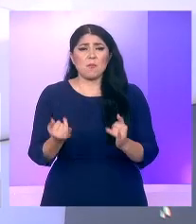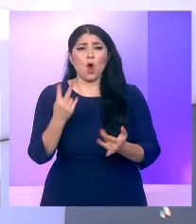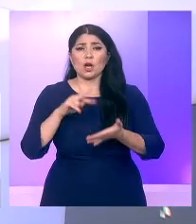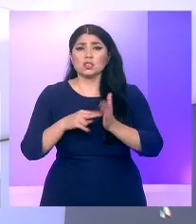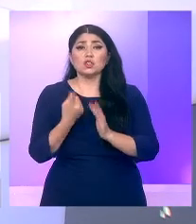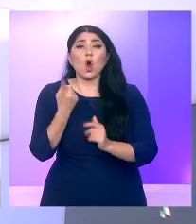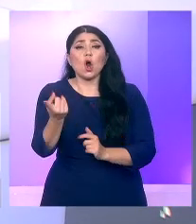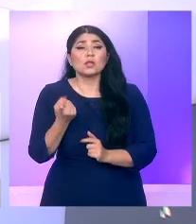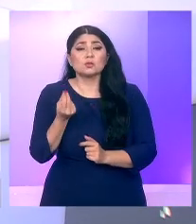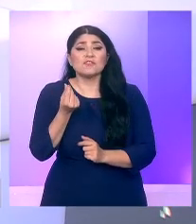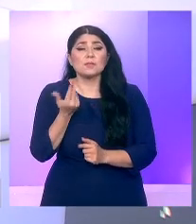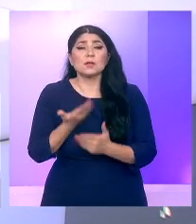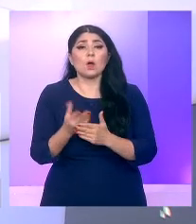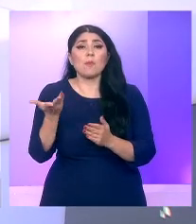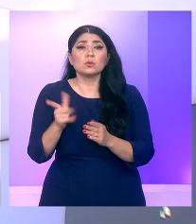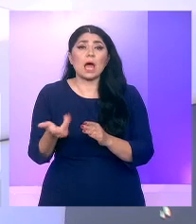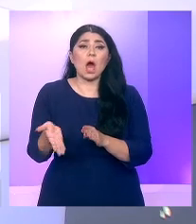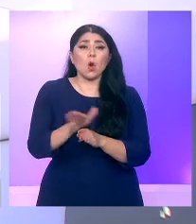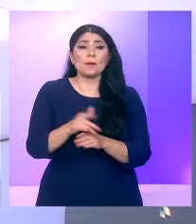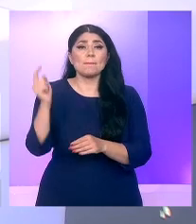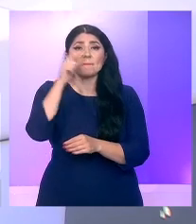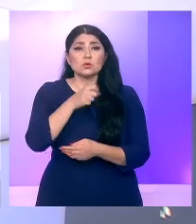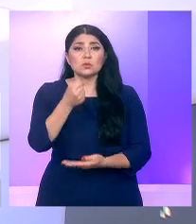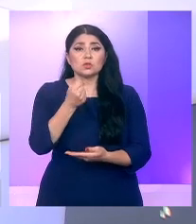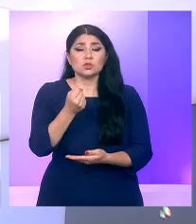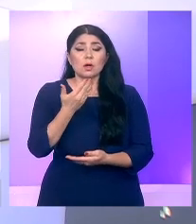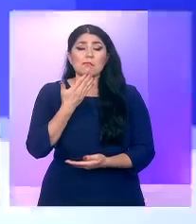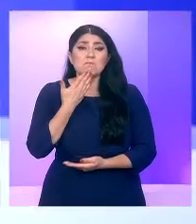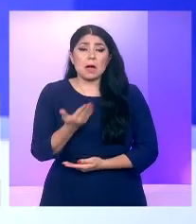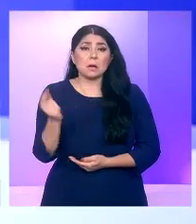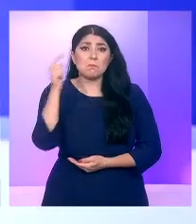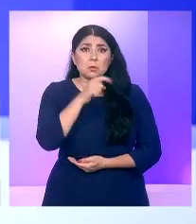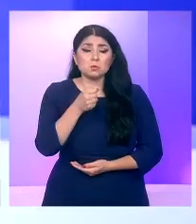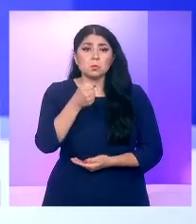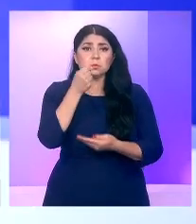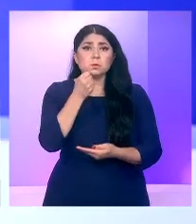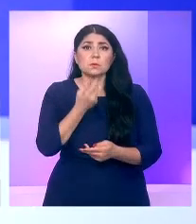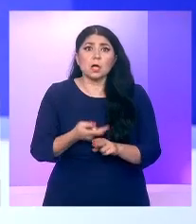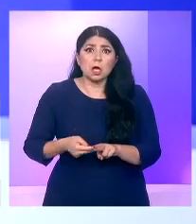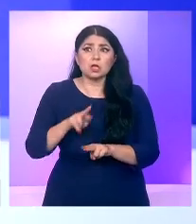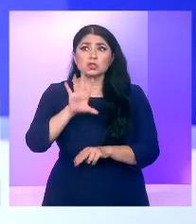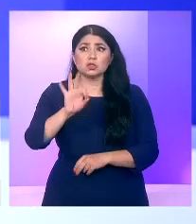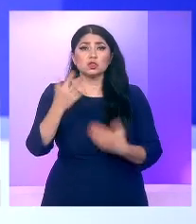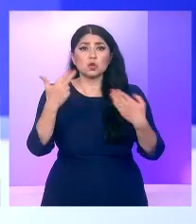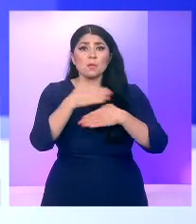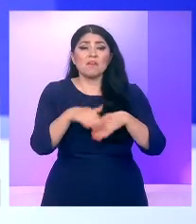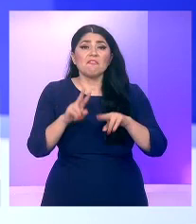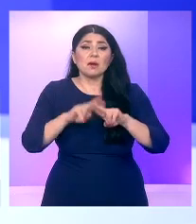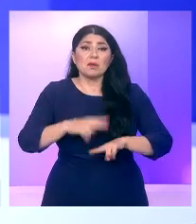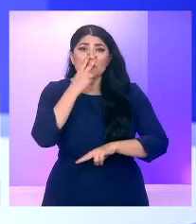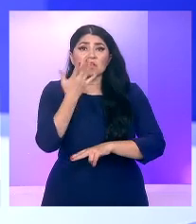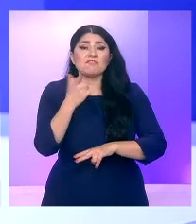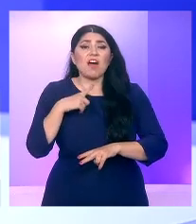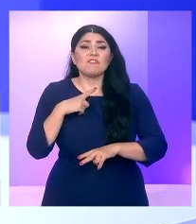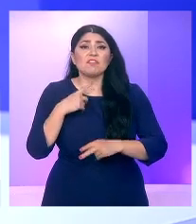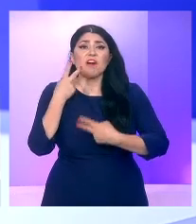și o sursă pentru a acoperi această gaură din buget. O gaură care tot crește. 58 de miliarde. Cât o fi la finalul anului, gaura,